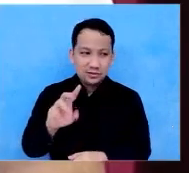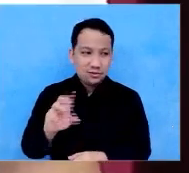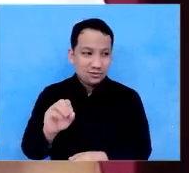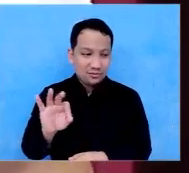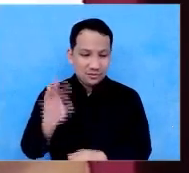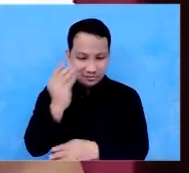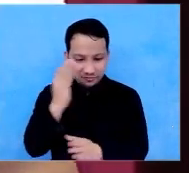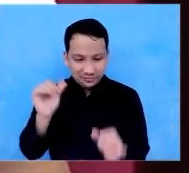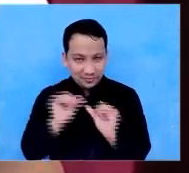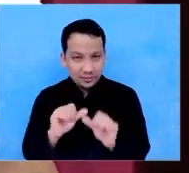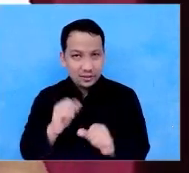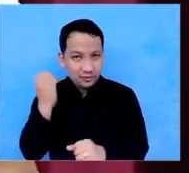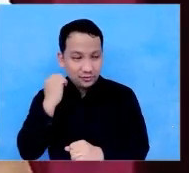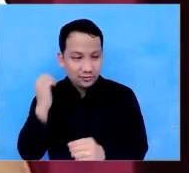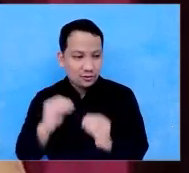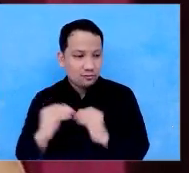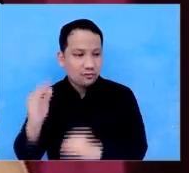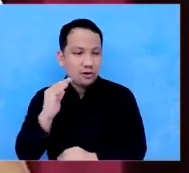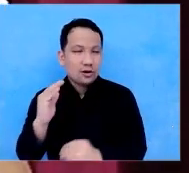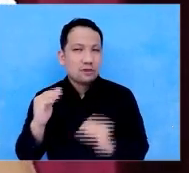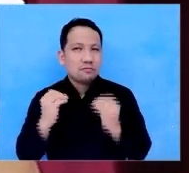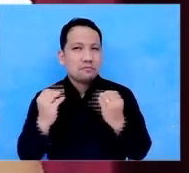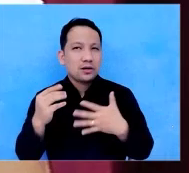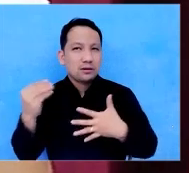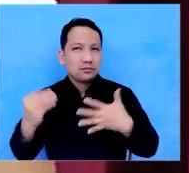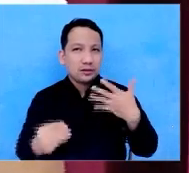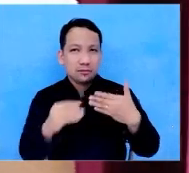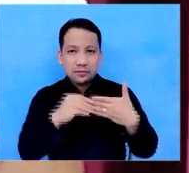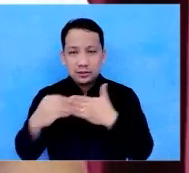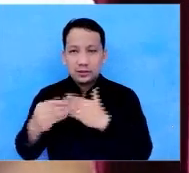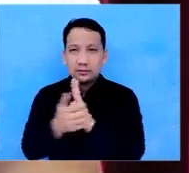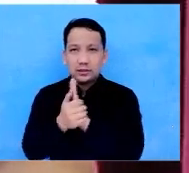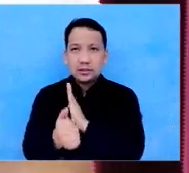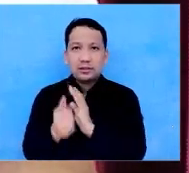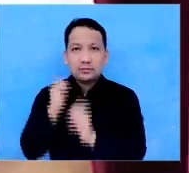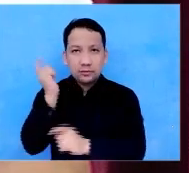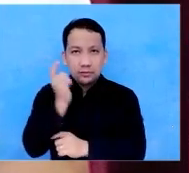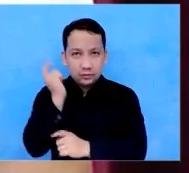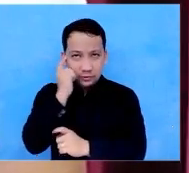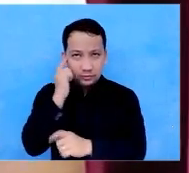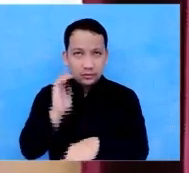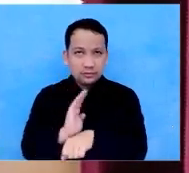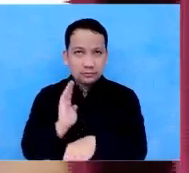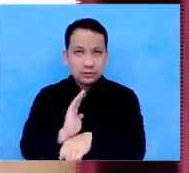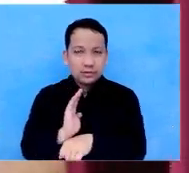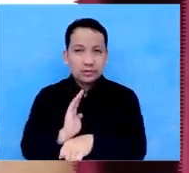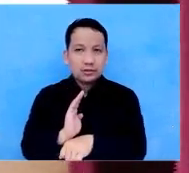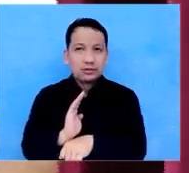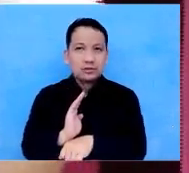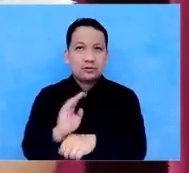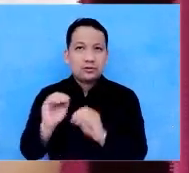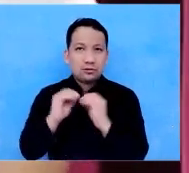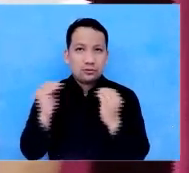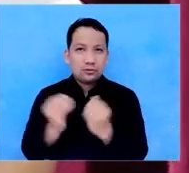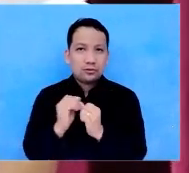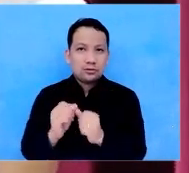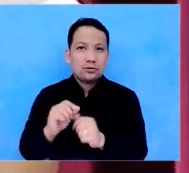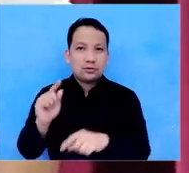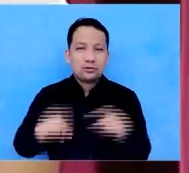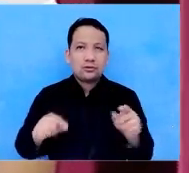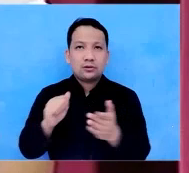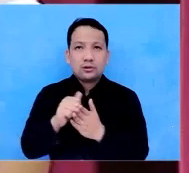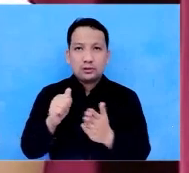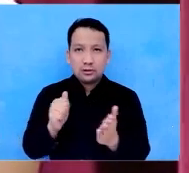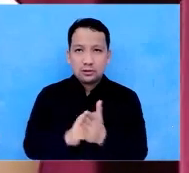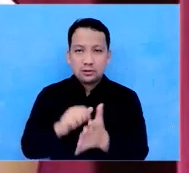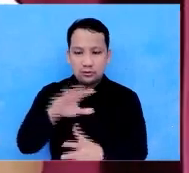engagement has enabled the many leaders and experts in government, in business, civil organization, and in the academe